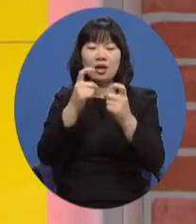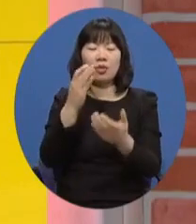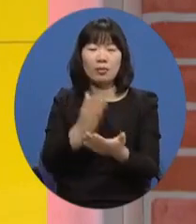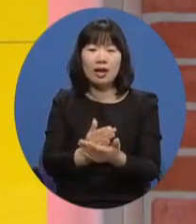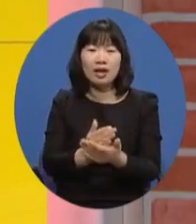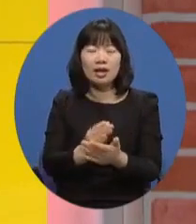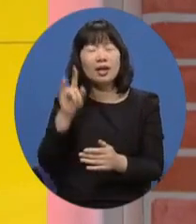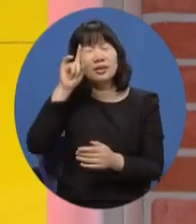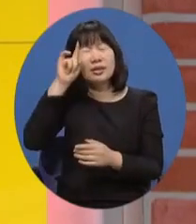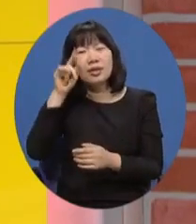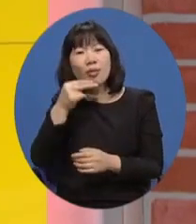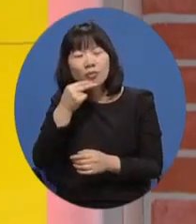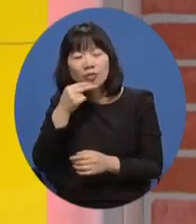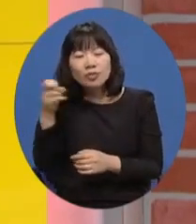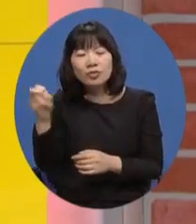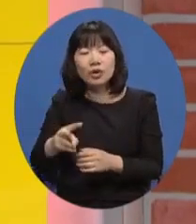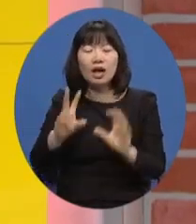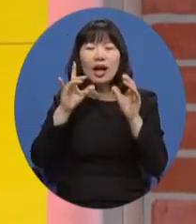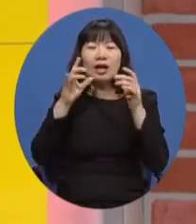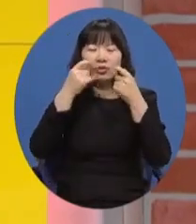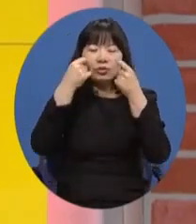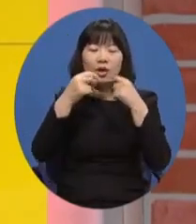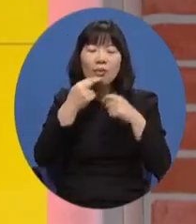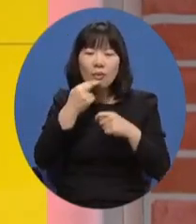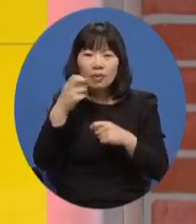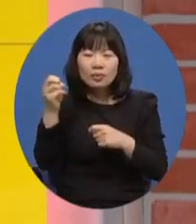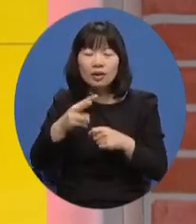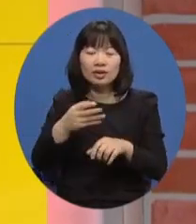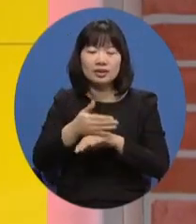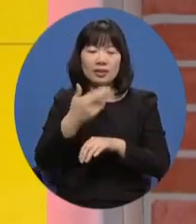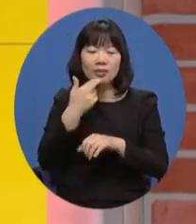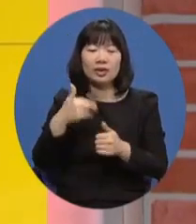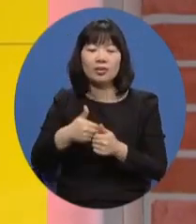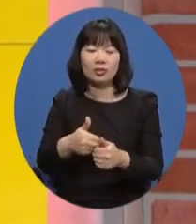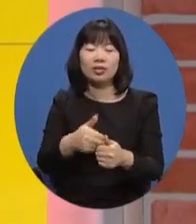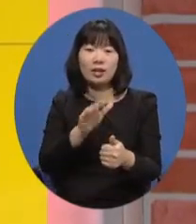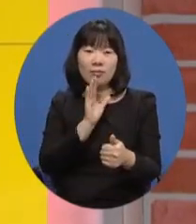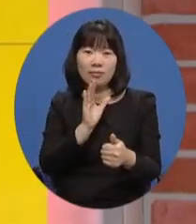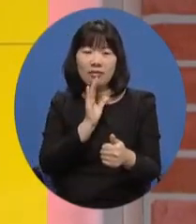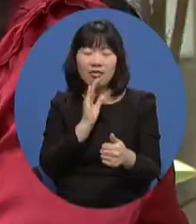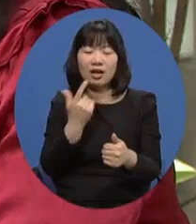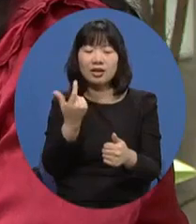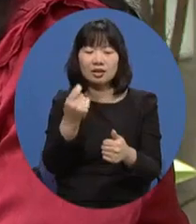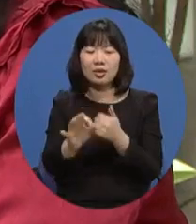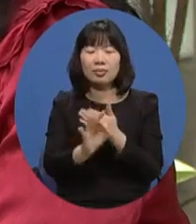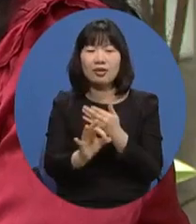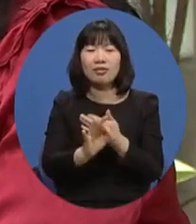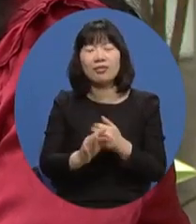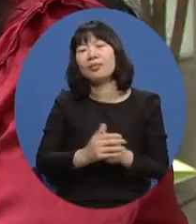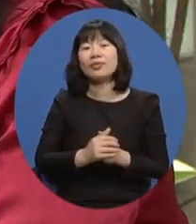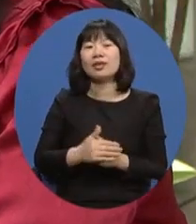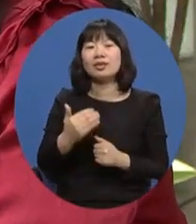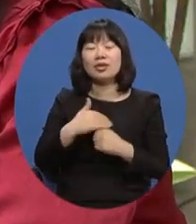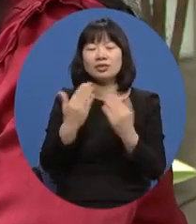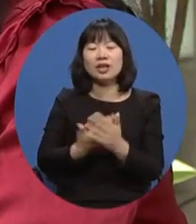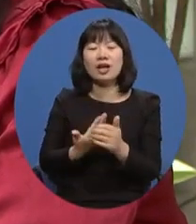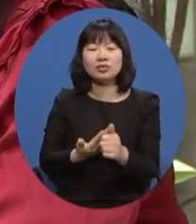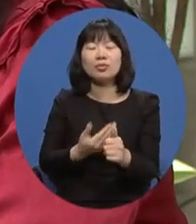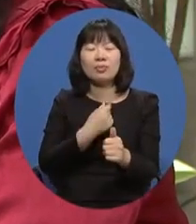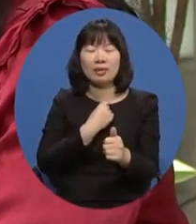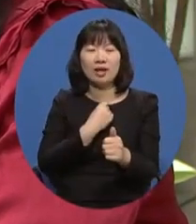않고 스트레스 안 받고 아이 울지 않고 늦지 않게 보내는 거예요. 그렇다면 전 다 해주라고